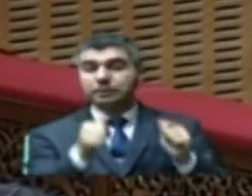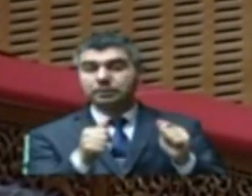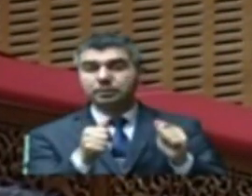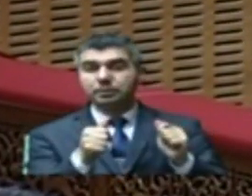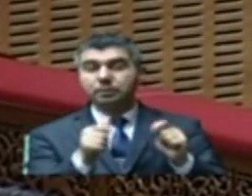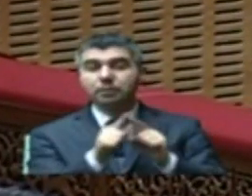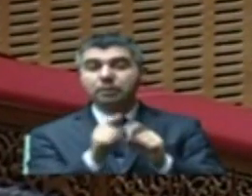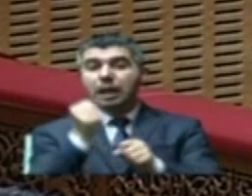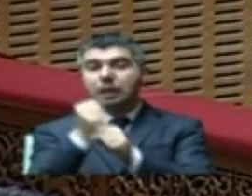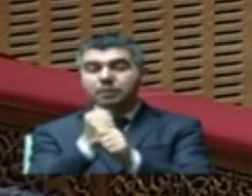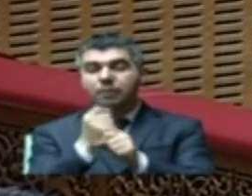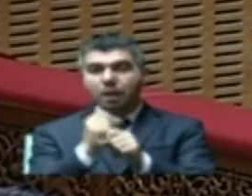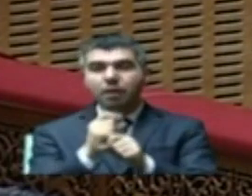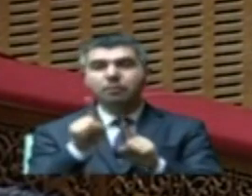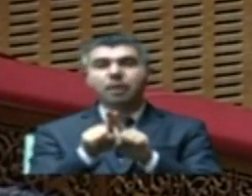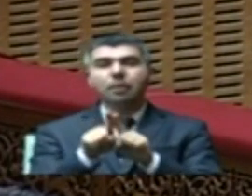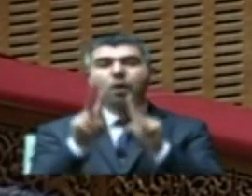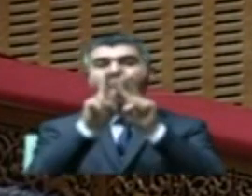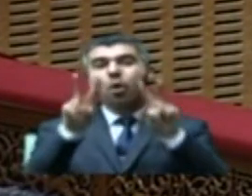تشغيل بالعقدة،